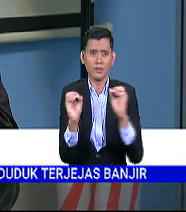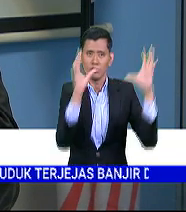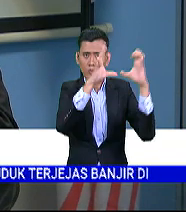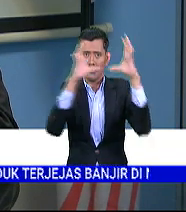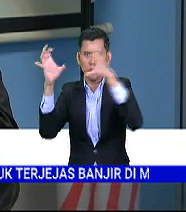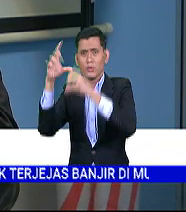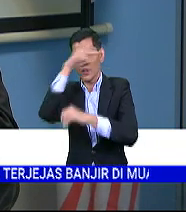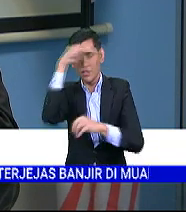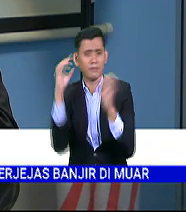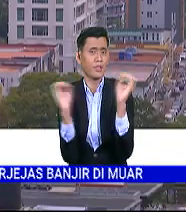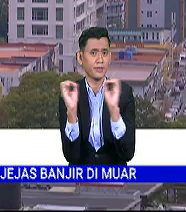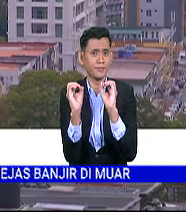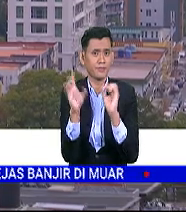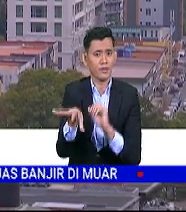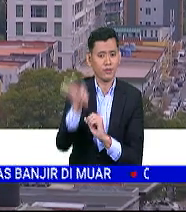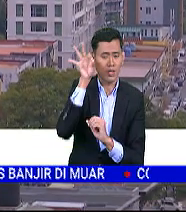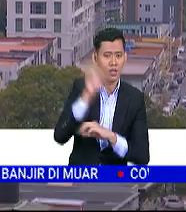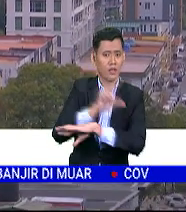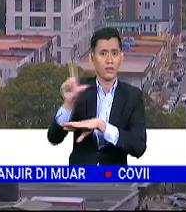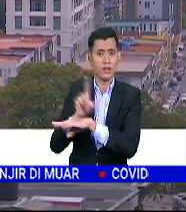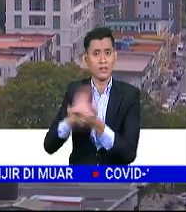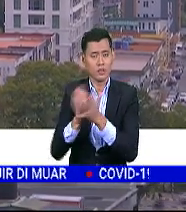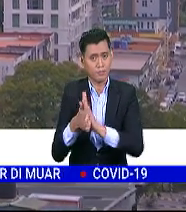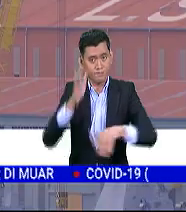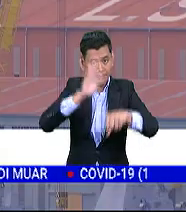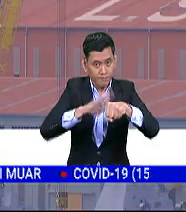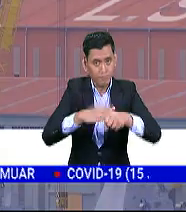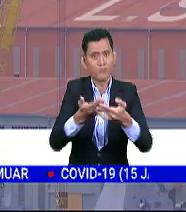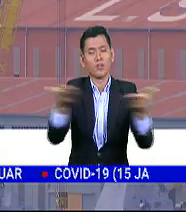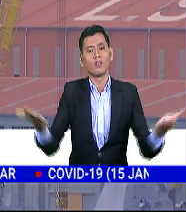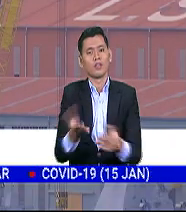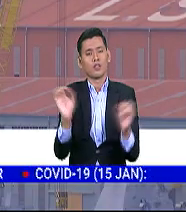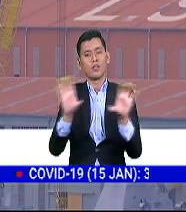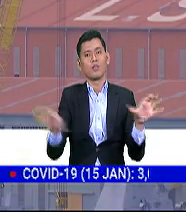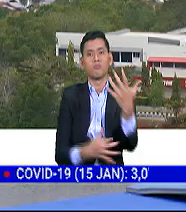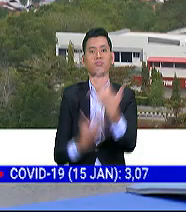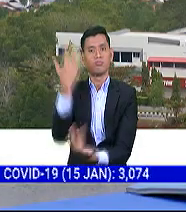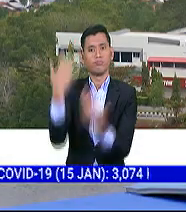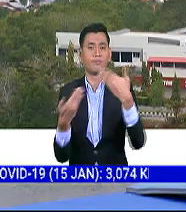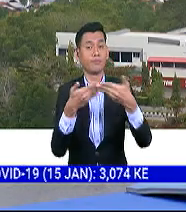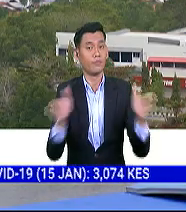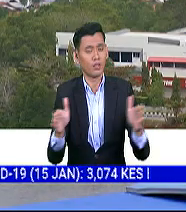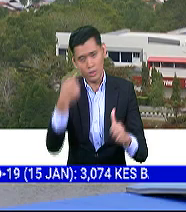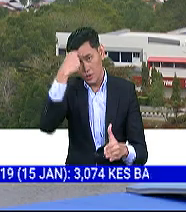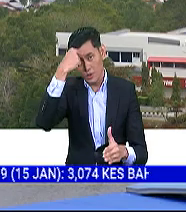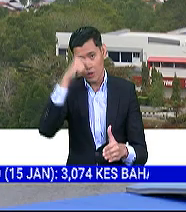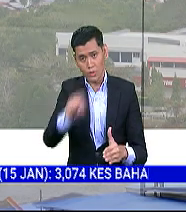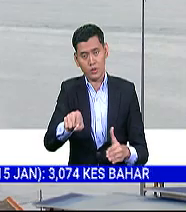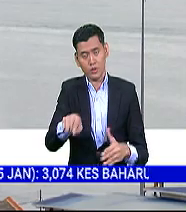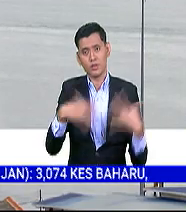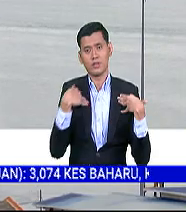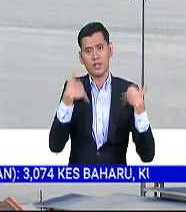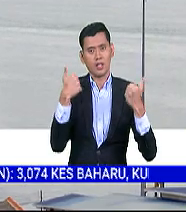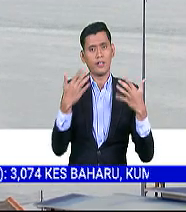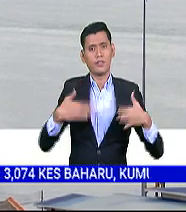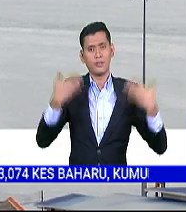Labuan. Beliau seterusnya mengingatkan warga Labuan agar tidak melakukan pembakaran terbuka bagi menjamin kesihatan dan